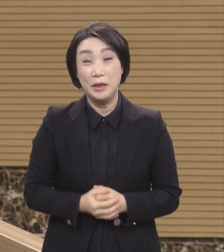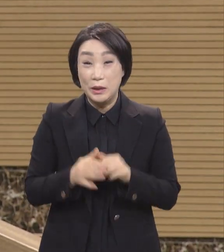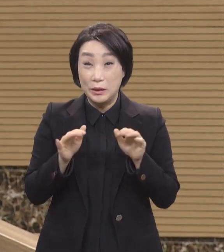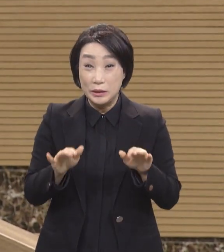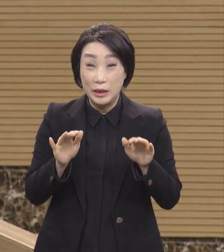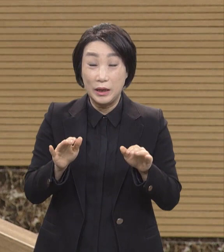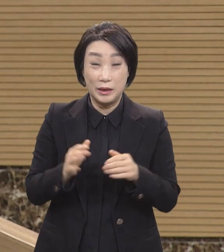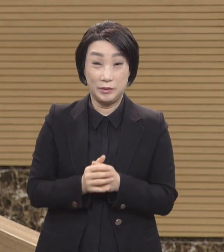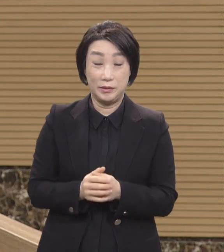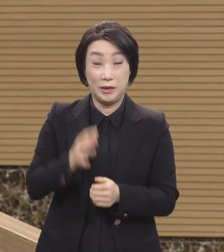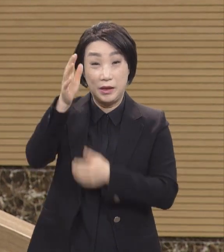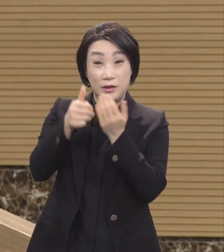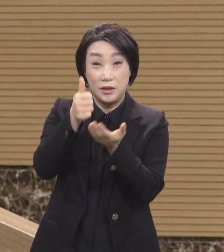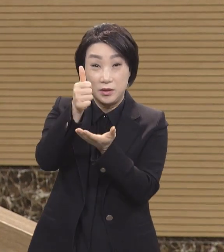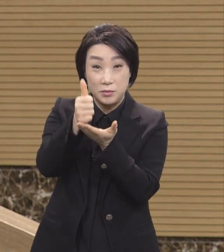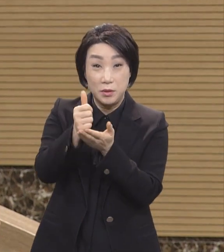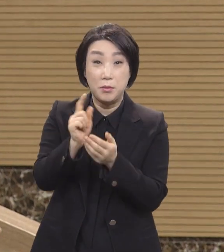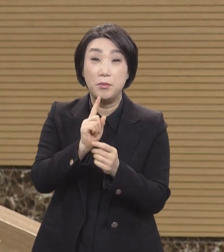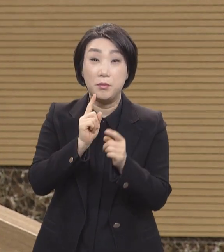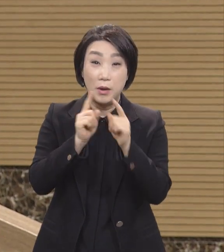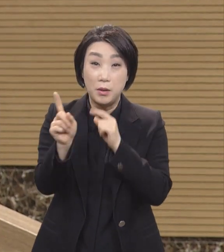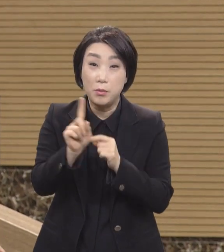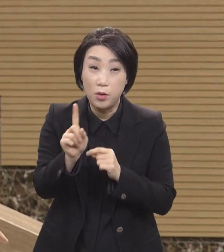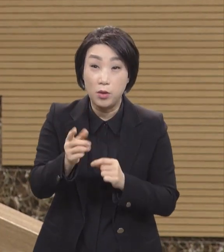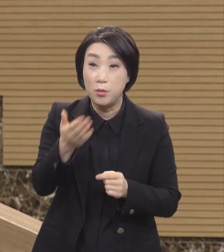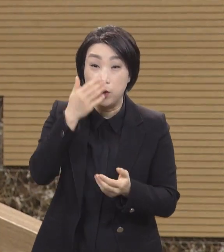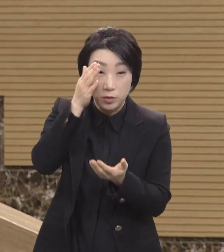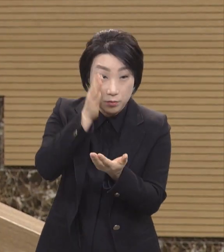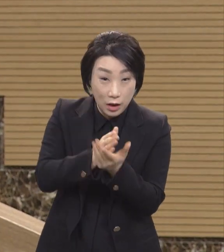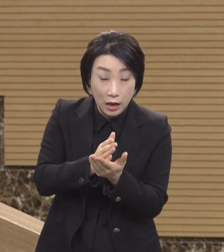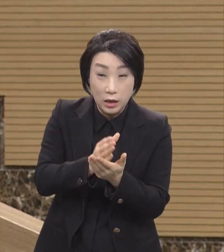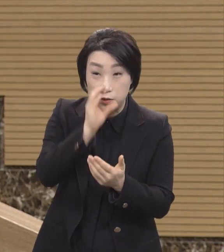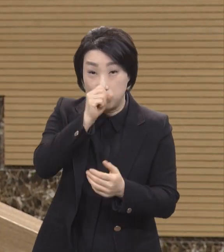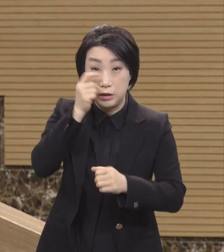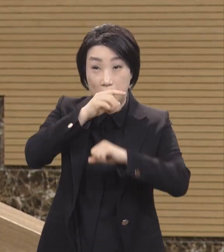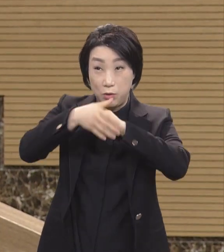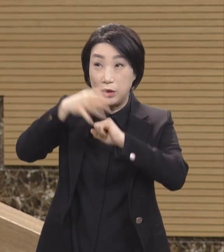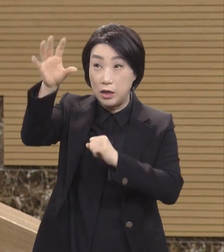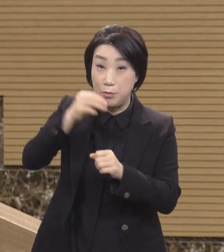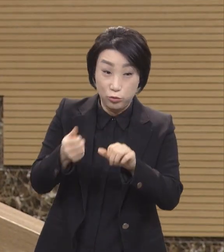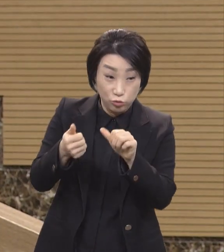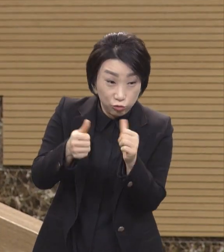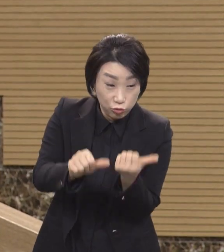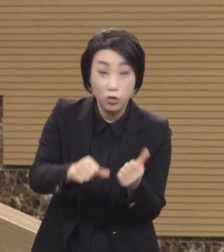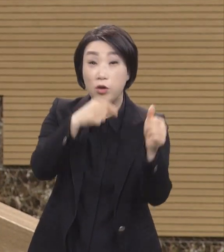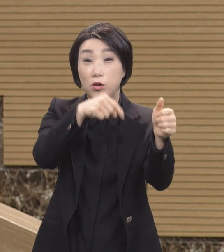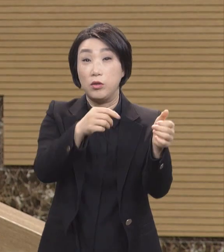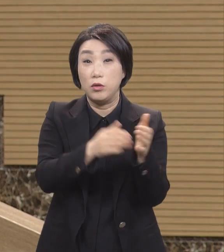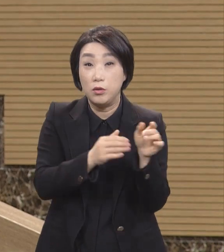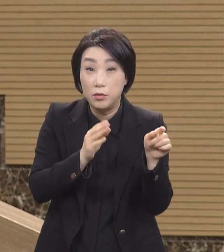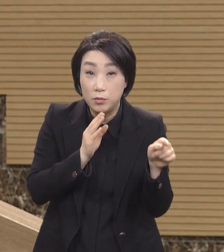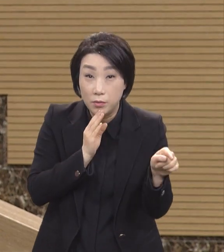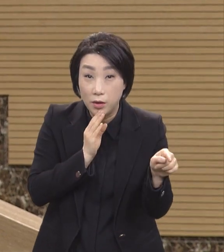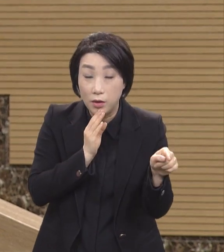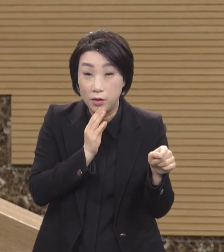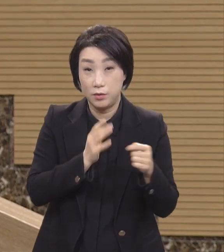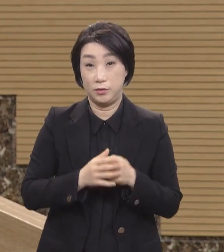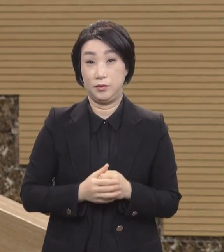근데 하나님이 먹지 마. 먹으면 죽어.